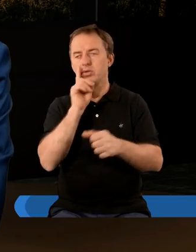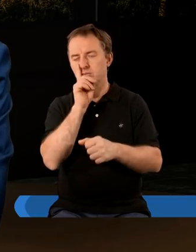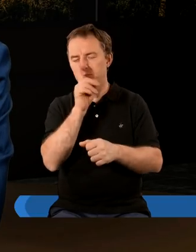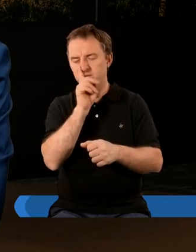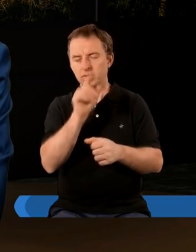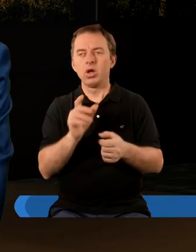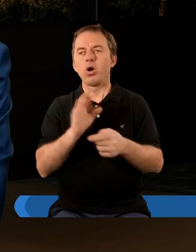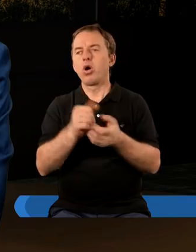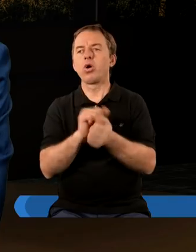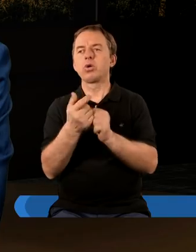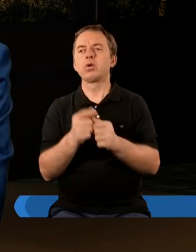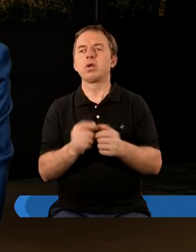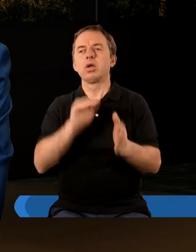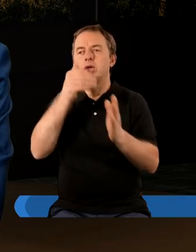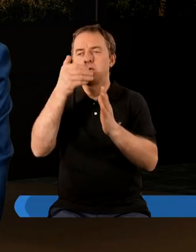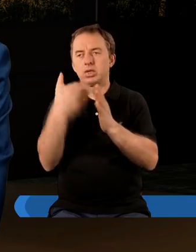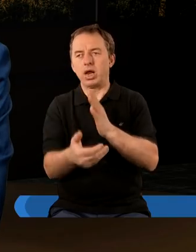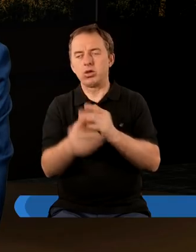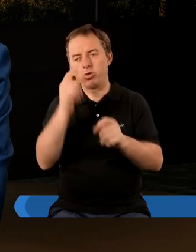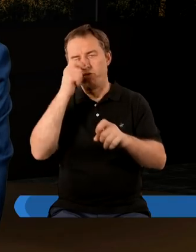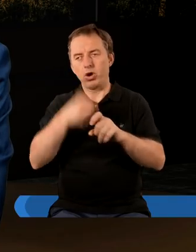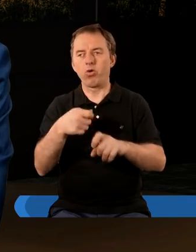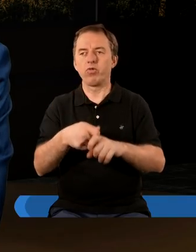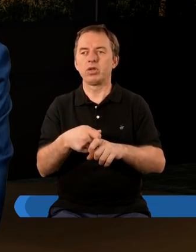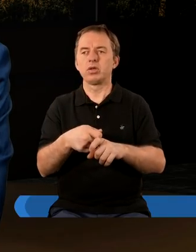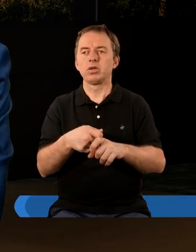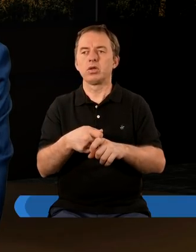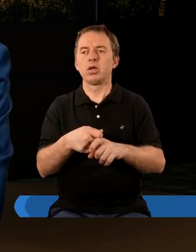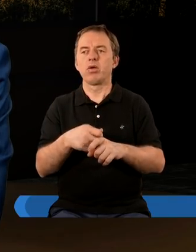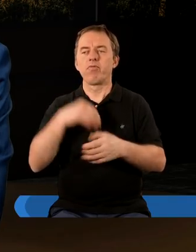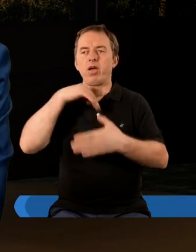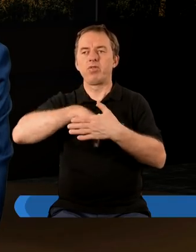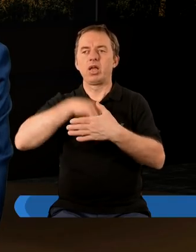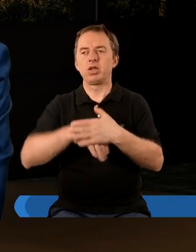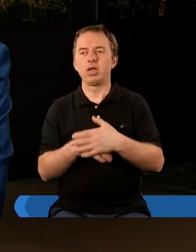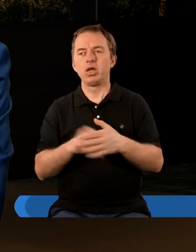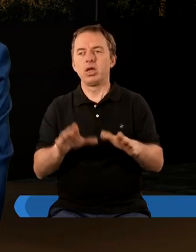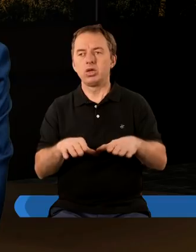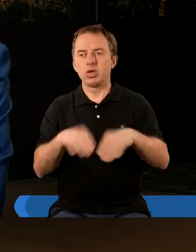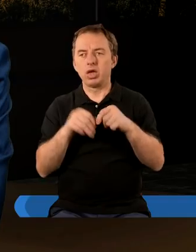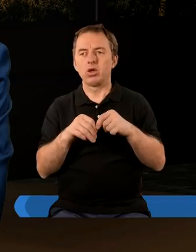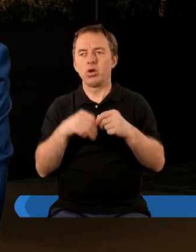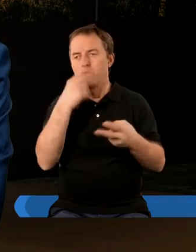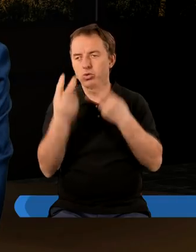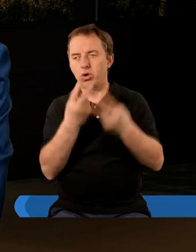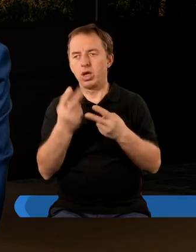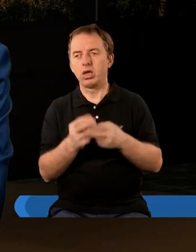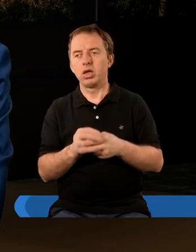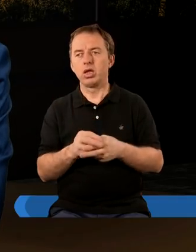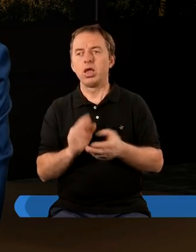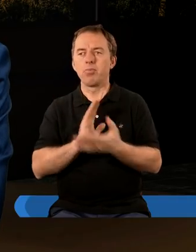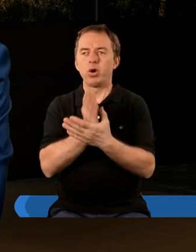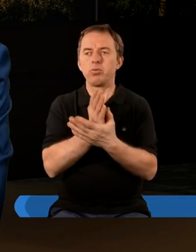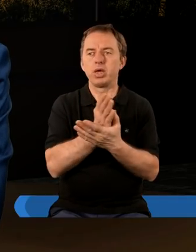Kościół niejako stracił wrogów zewnętrznych. Zaczął ich szukać być może